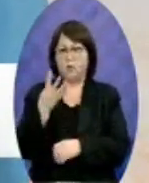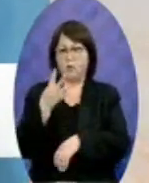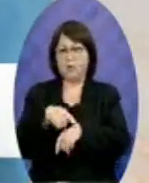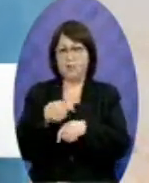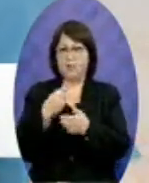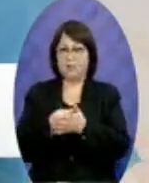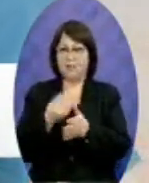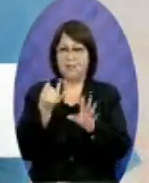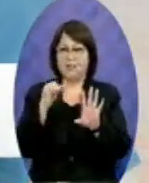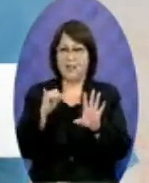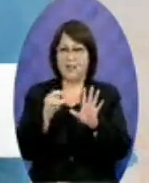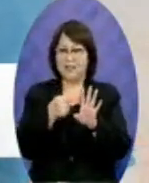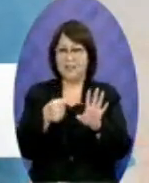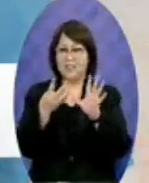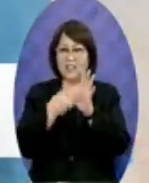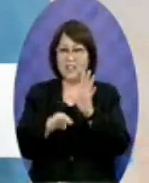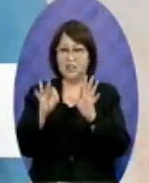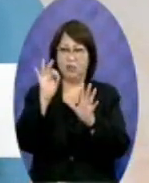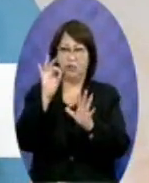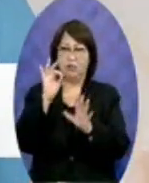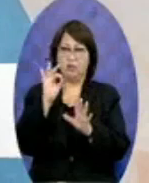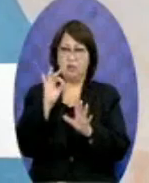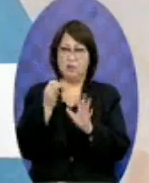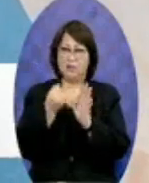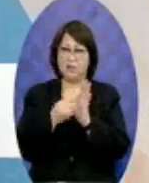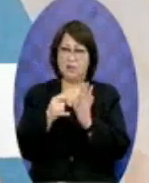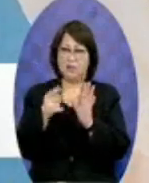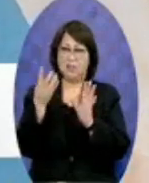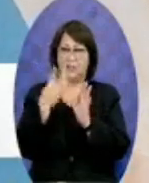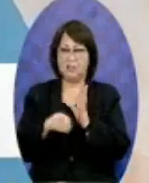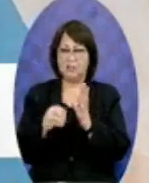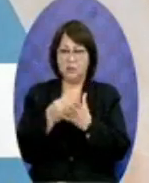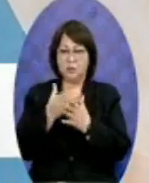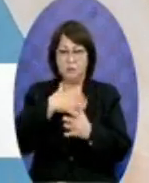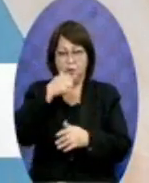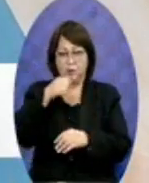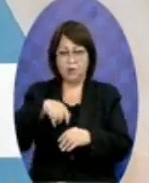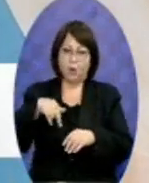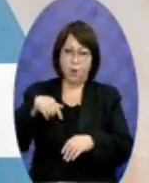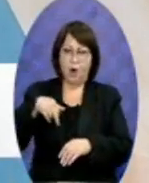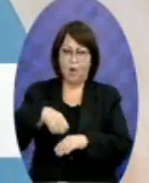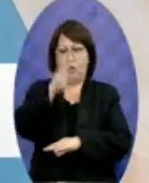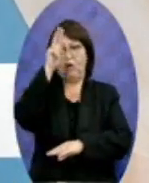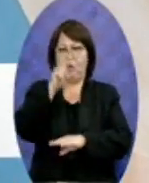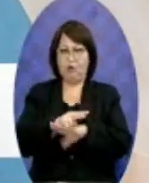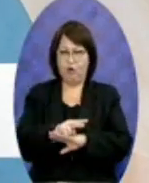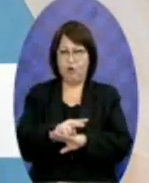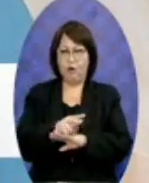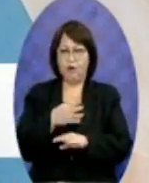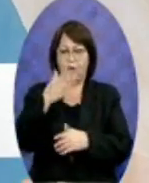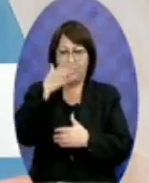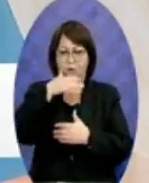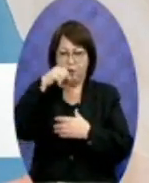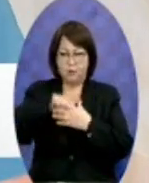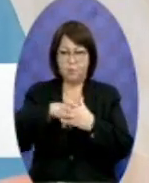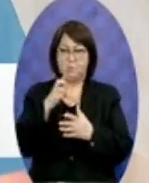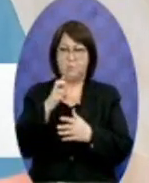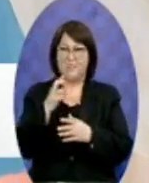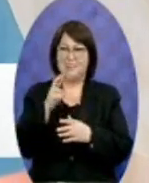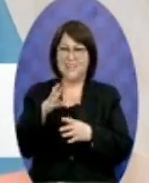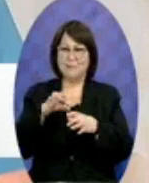хүнтэй хондгийн бид нэр 24 цагта дандаа зөв гипс уунаа гимтээ дандаа битүү гимтлэр одоо гипс тэхэд